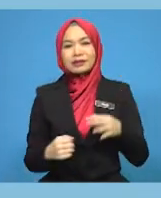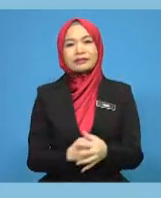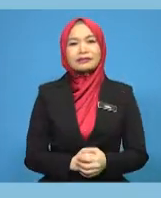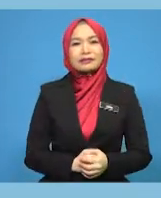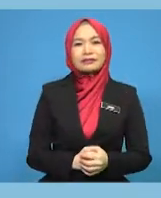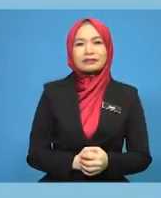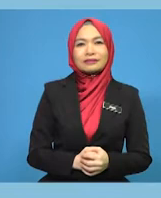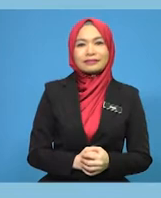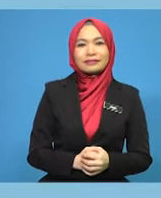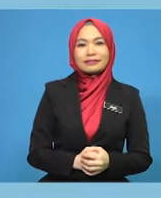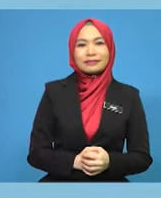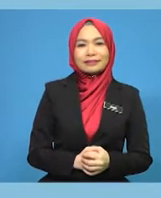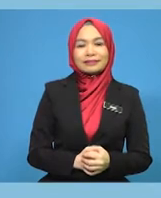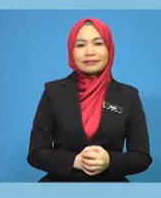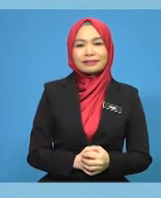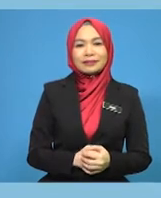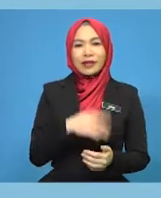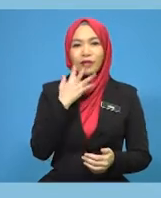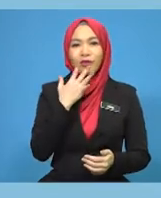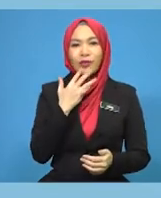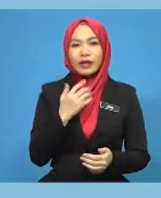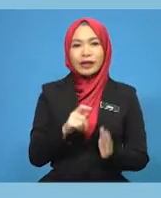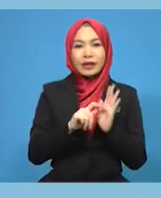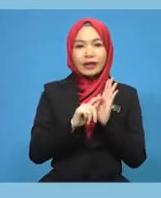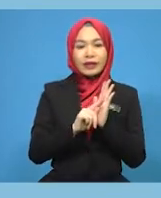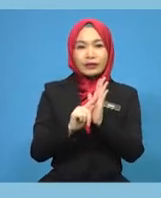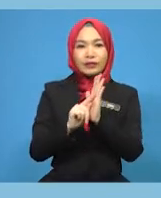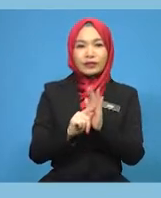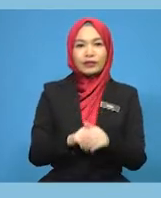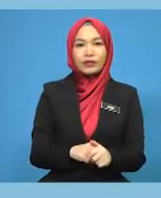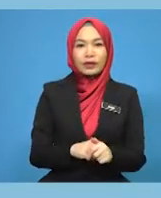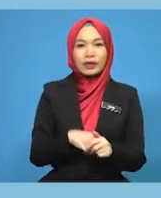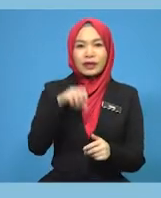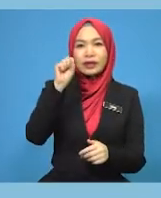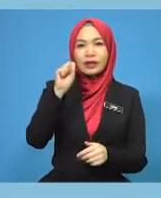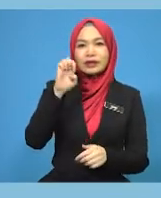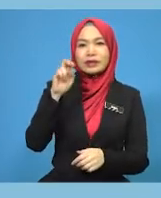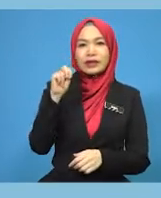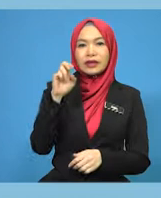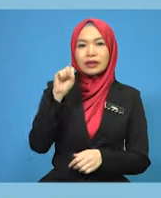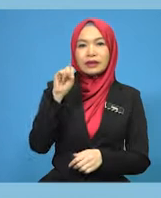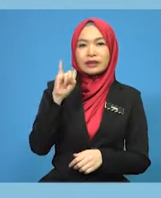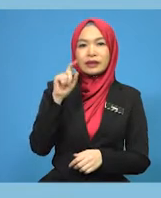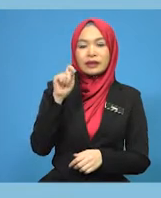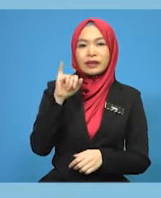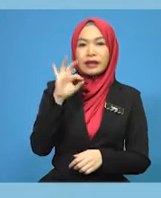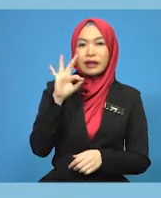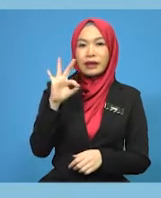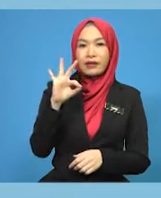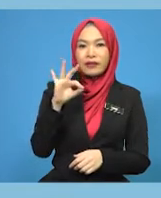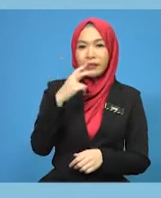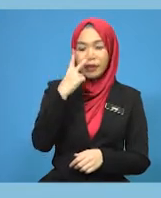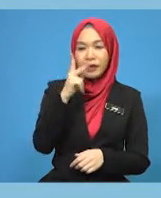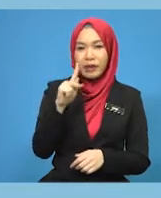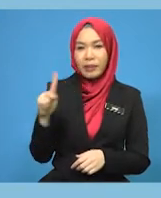kreatif. Warna-warna yang menunjukkan seseorang yang sensitif, warna-warna yang sering digunakan untuk menampakkan lambang